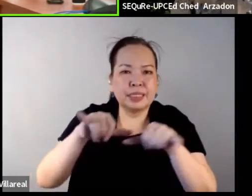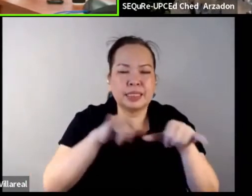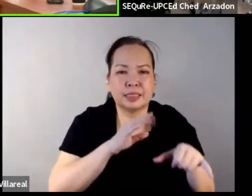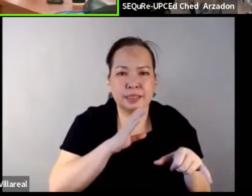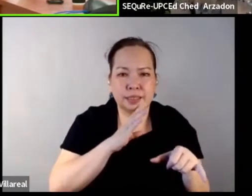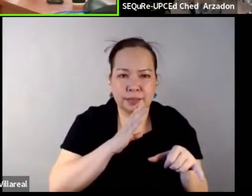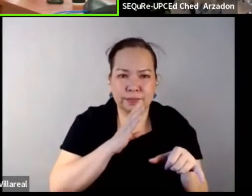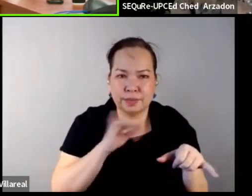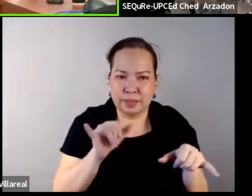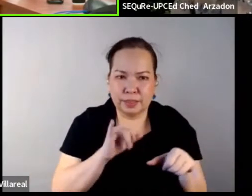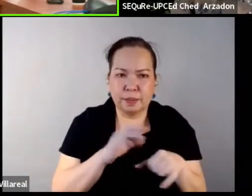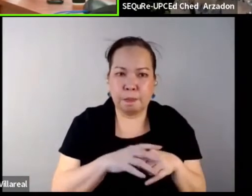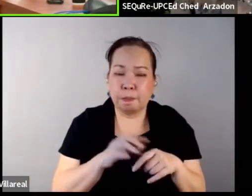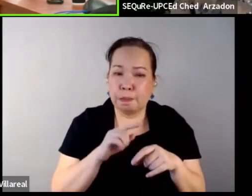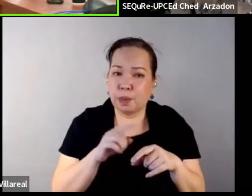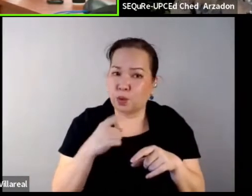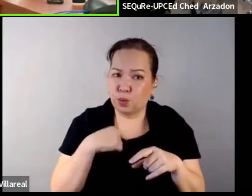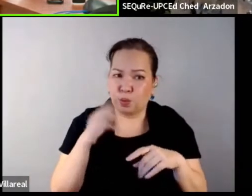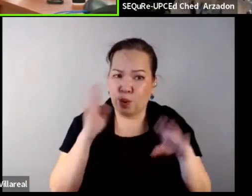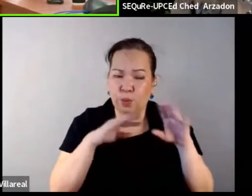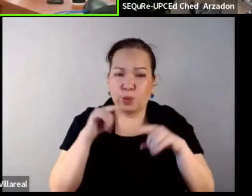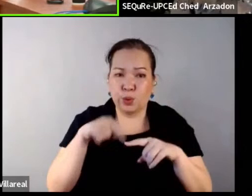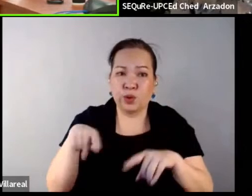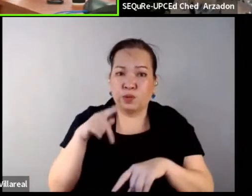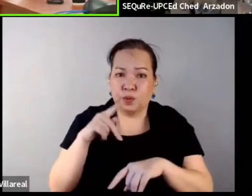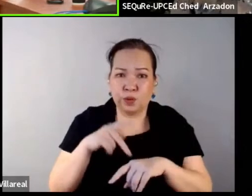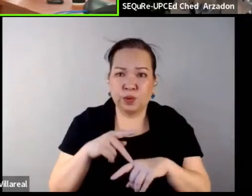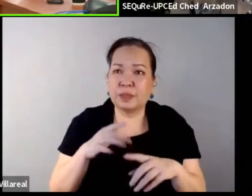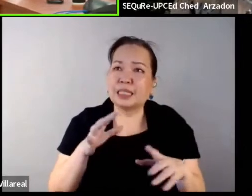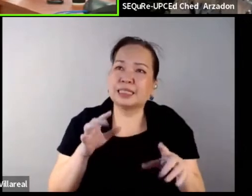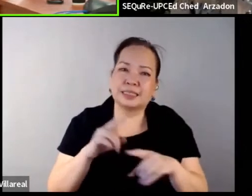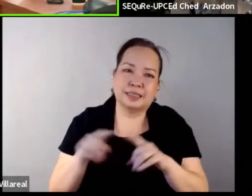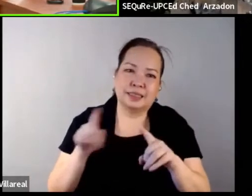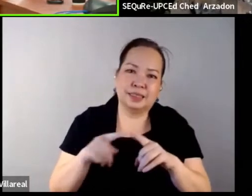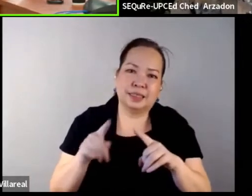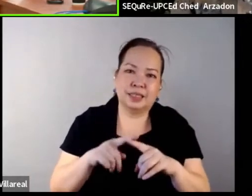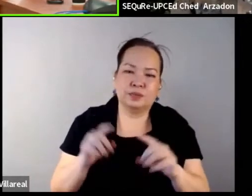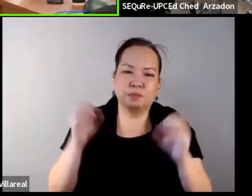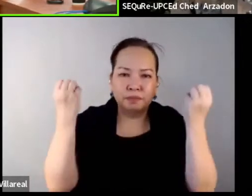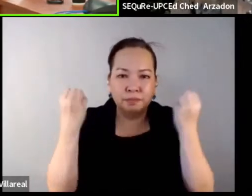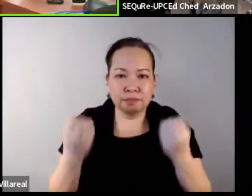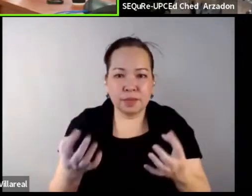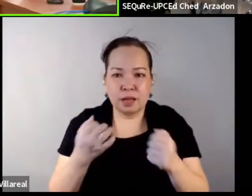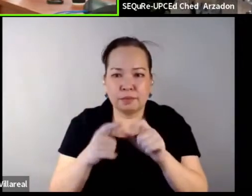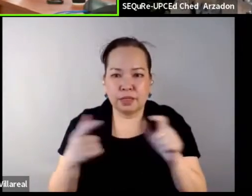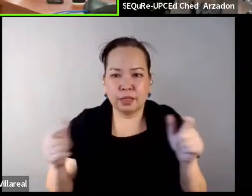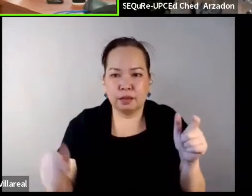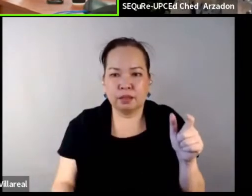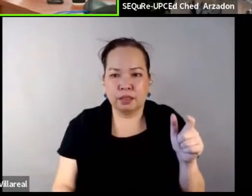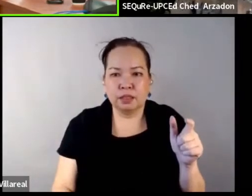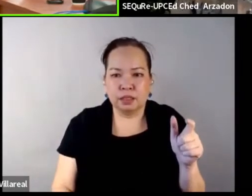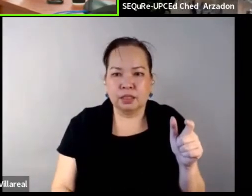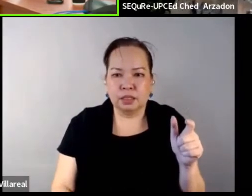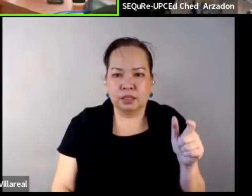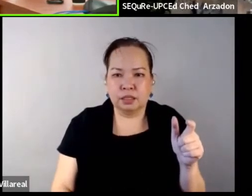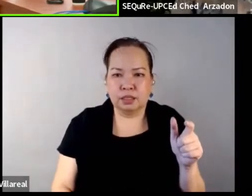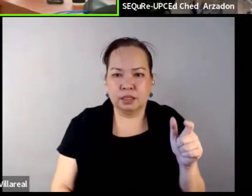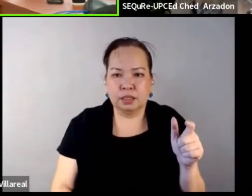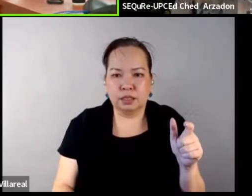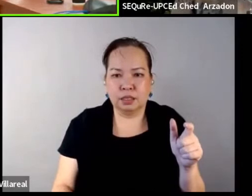kaming problema. Ang problema nga sa Pilipinas, hindi tayo ganoon. Ang dami po nating languages. Meron pa tayong migration.